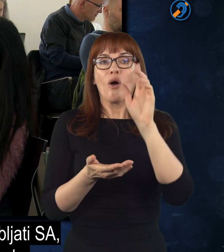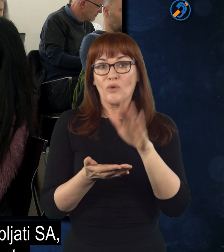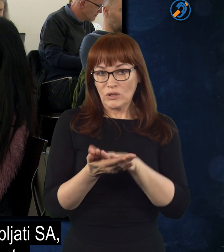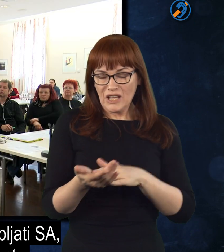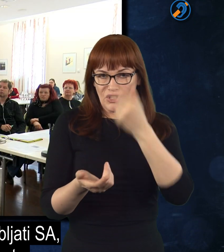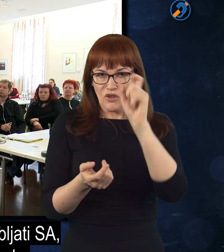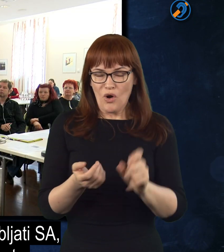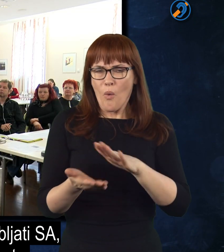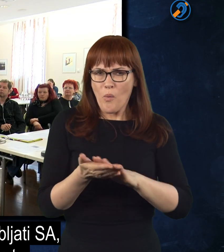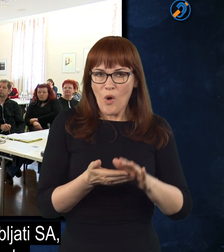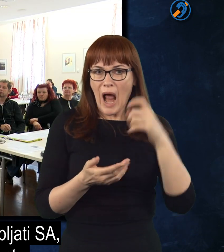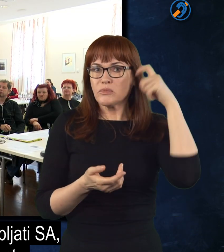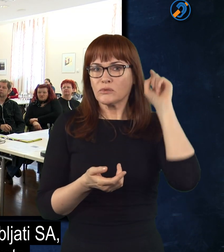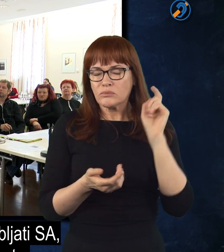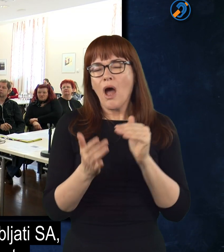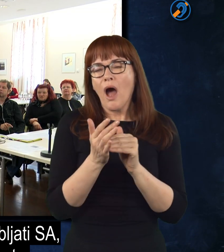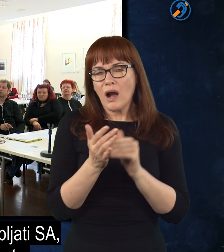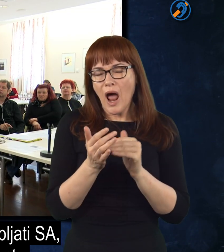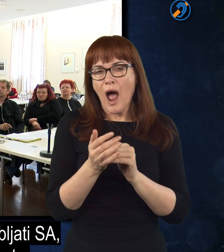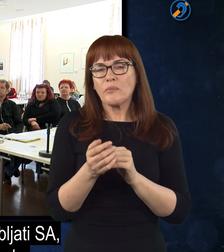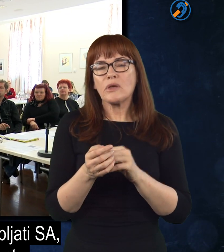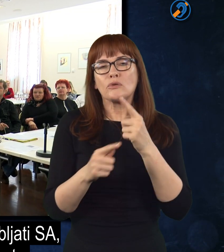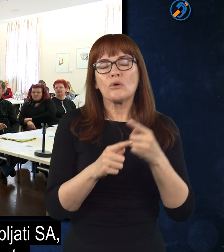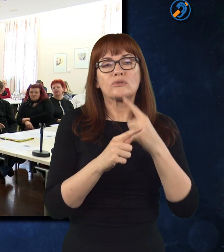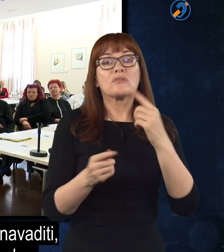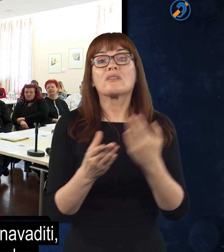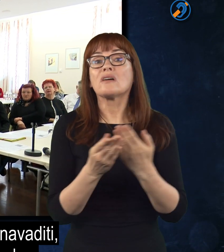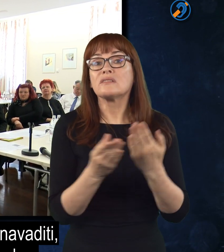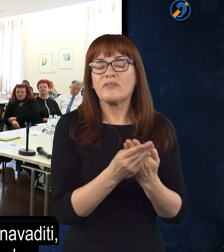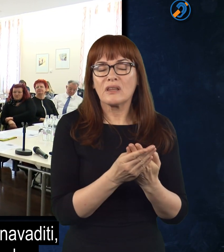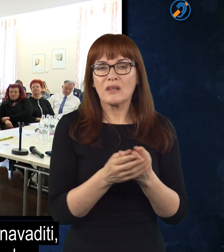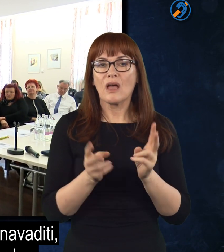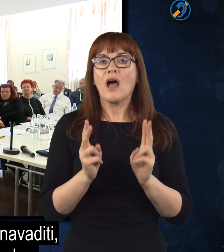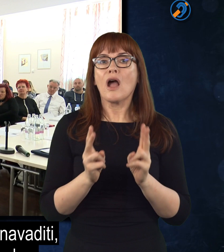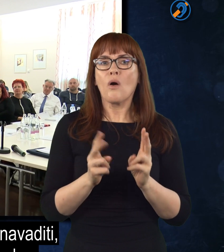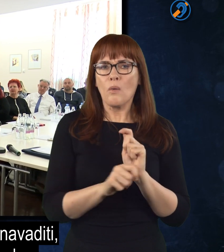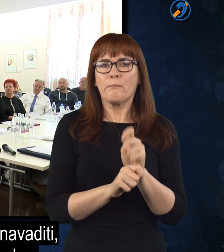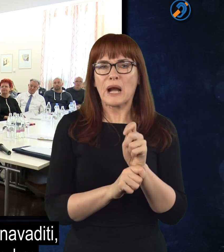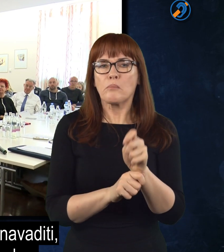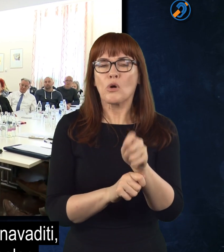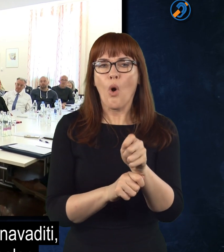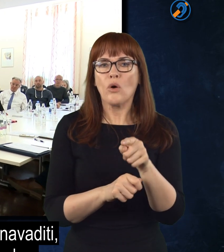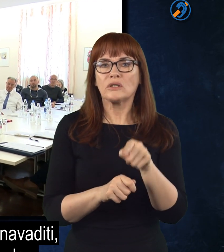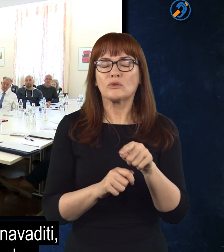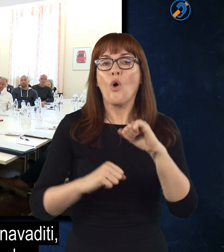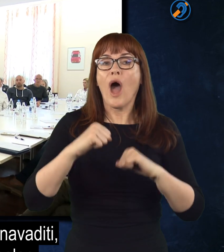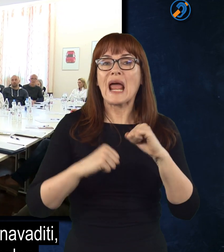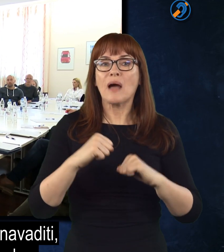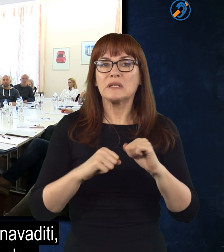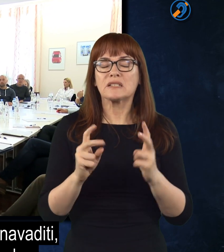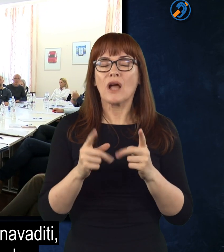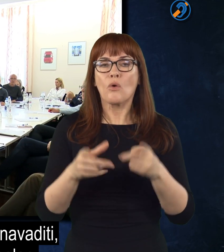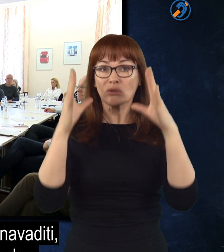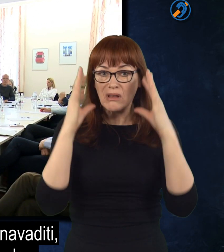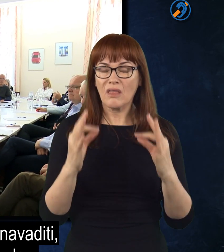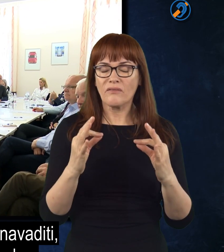slušen aparat uporabljati, rab še določene nasvete, kako prebroditi to rehabilitacijo, kako